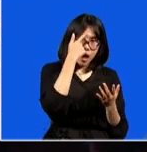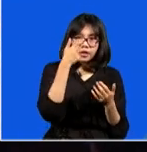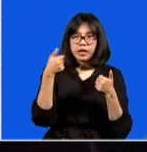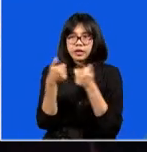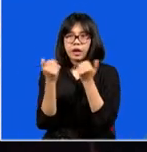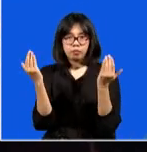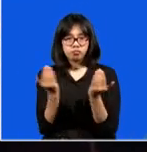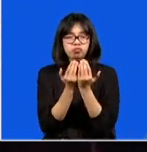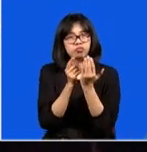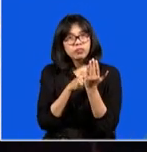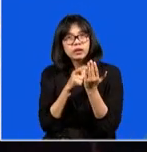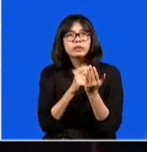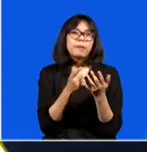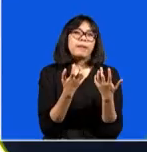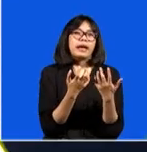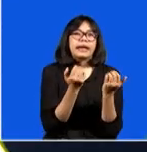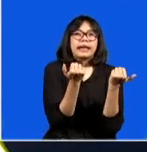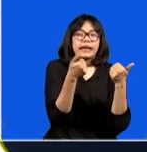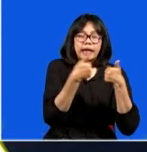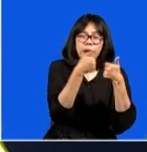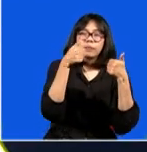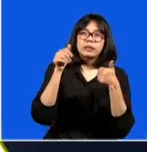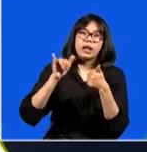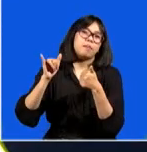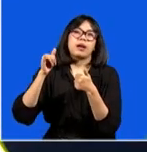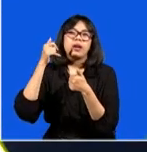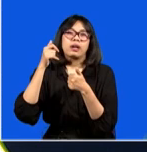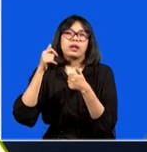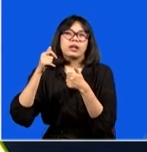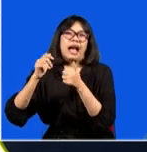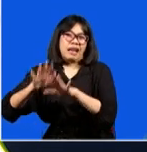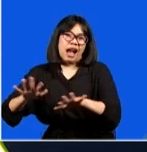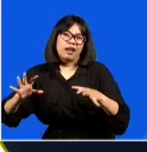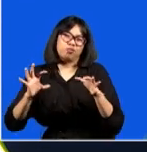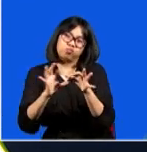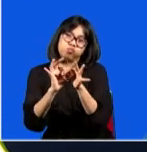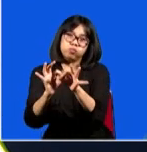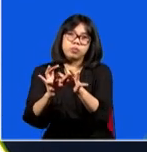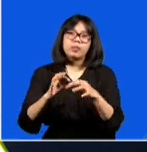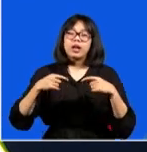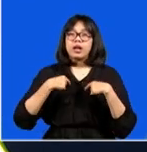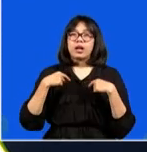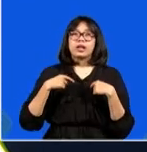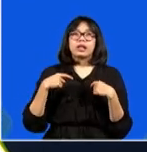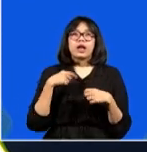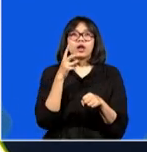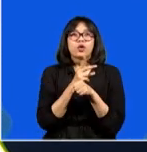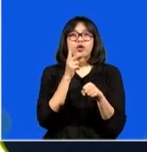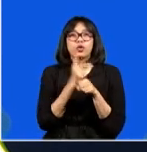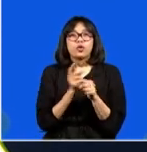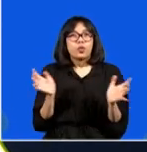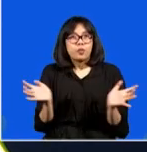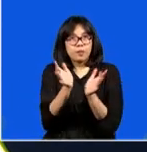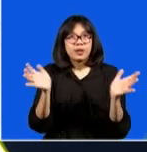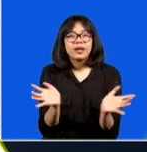game ini sangat dekat dengan dunia Mereka kemudian dalam pendidikan guru penggerak saya guru penggerak angkatan 3